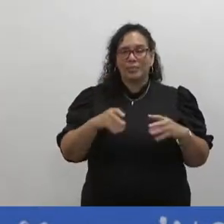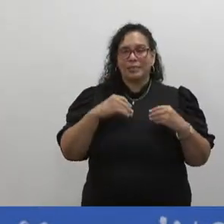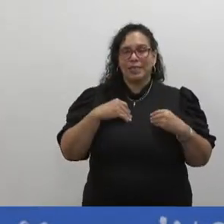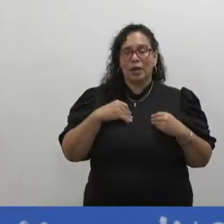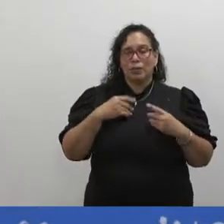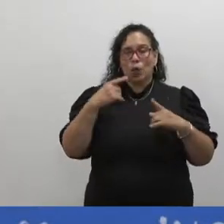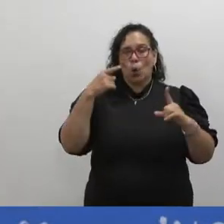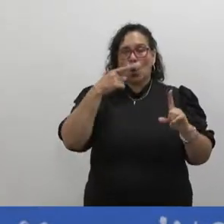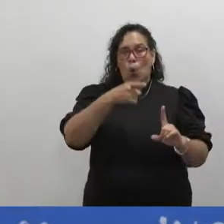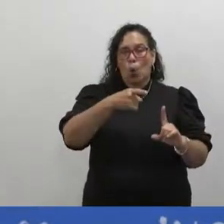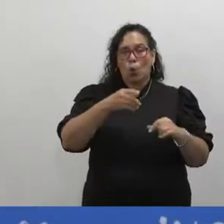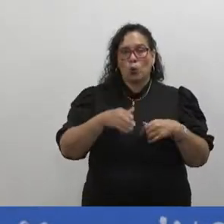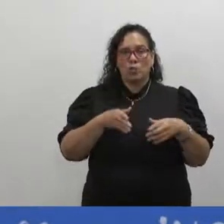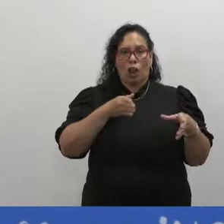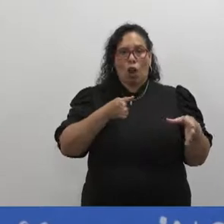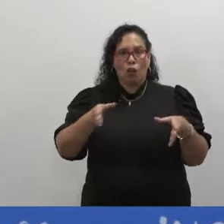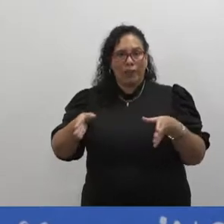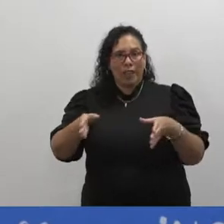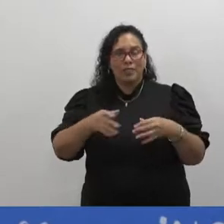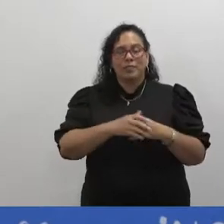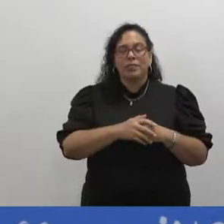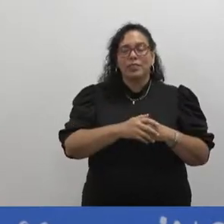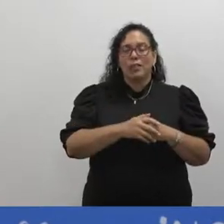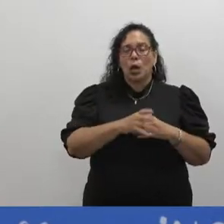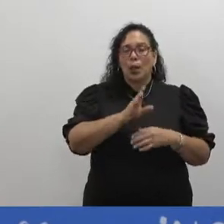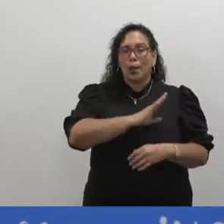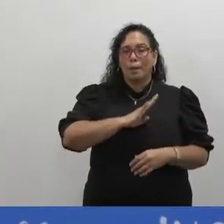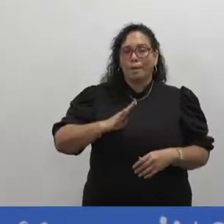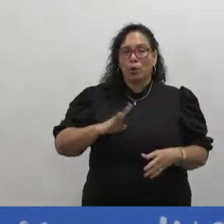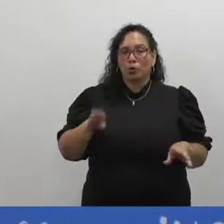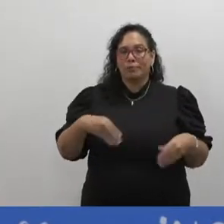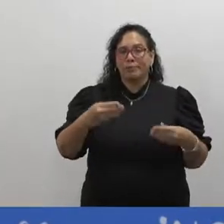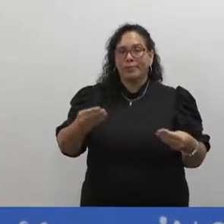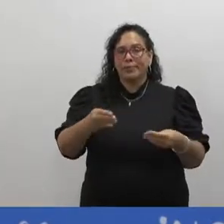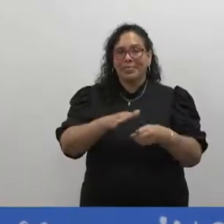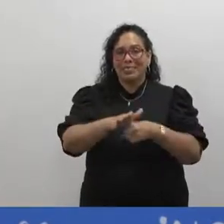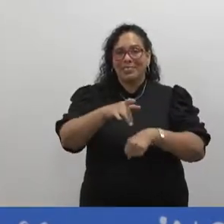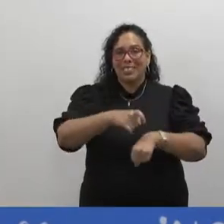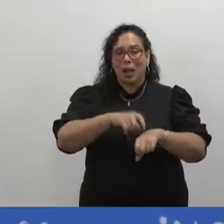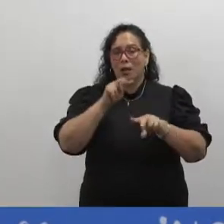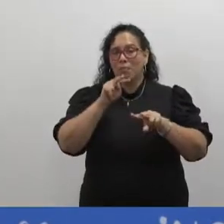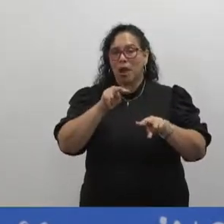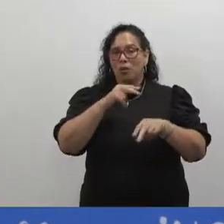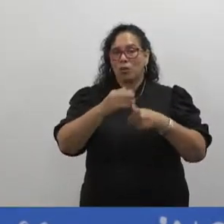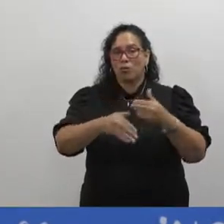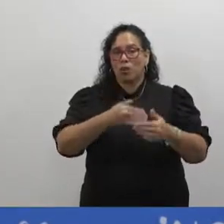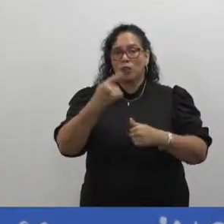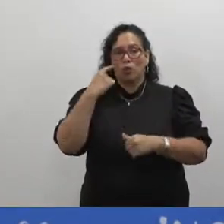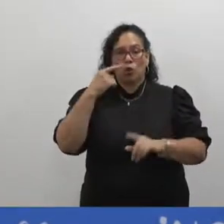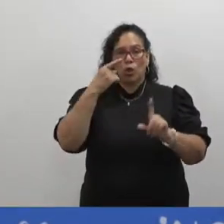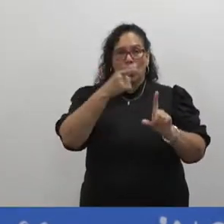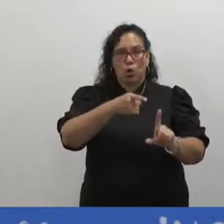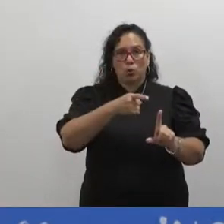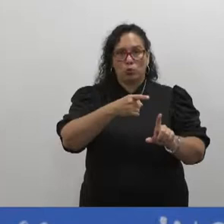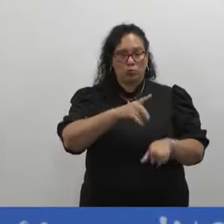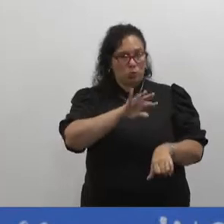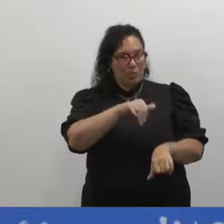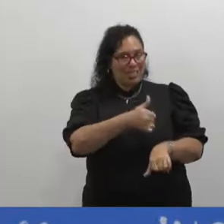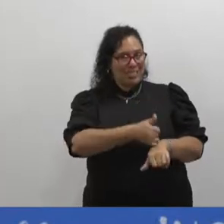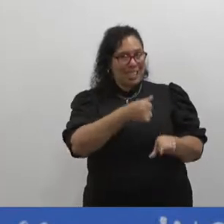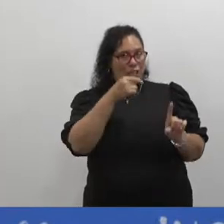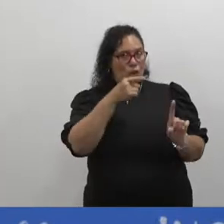đài tu bây giờ nã cái đài còn phật xá thà tờ ca bị trút bị nứt mơ mà khai cho mà